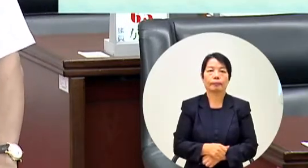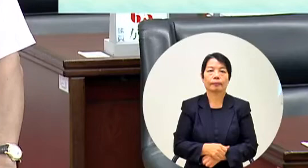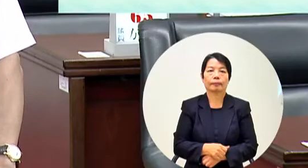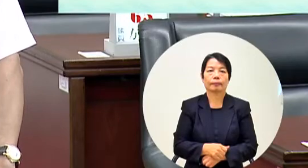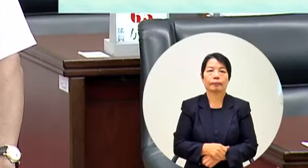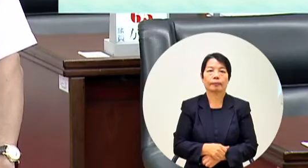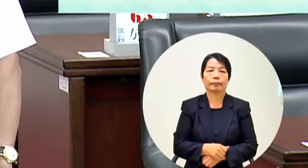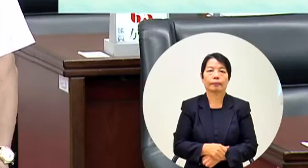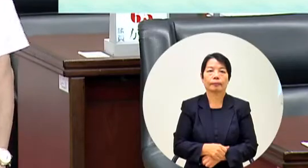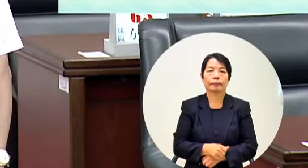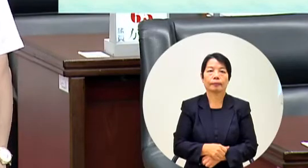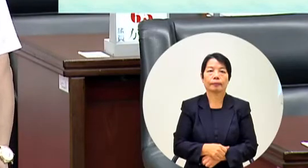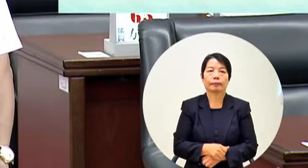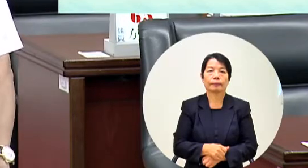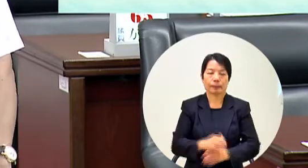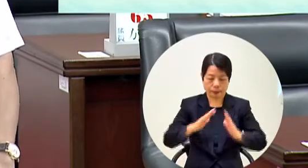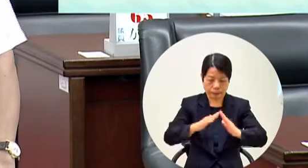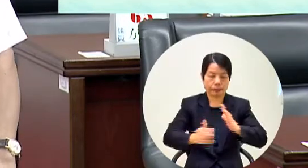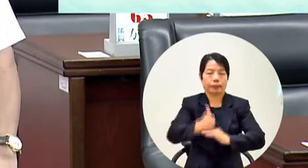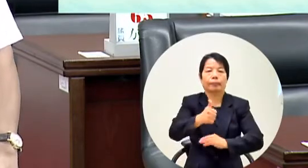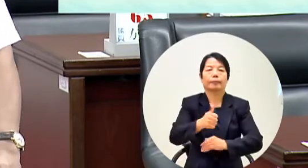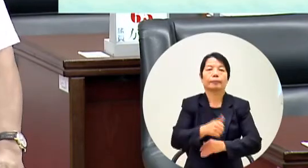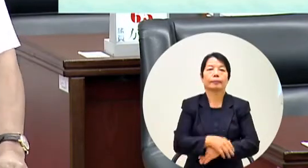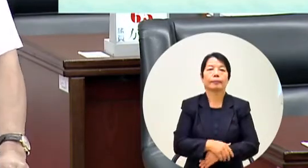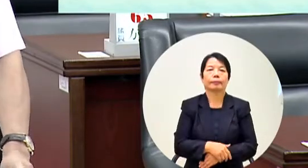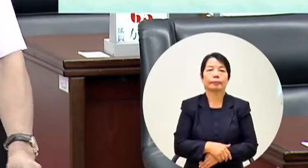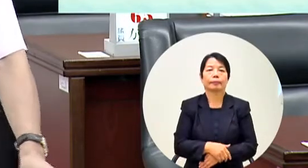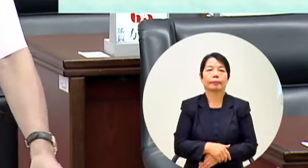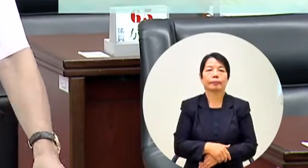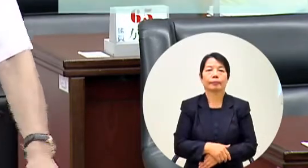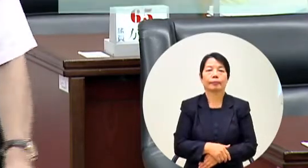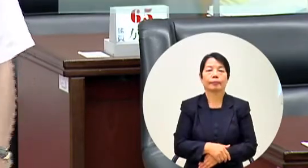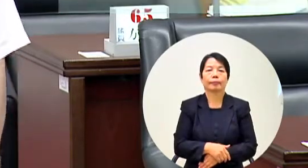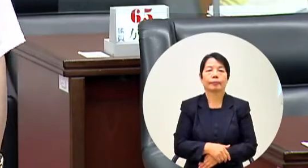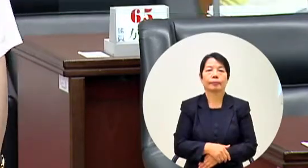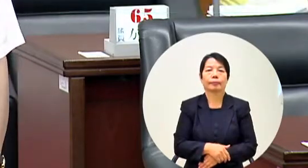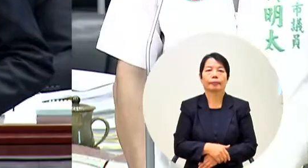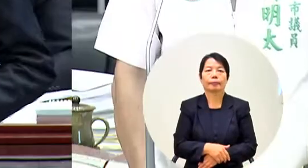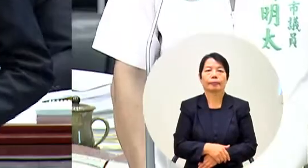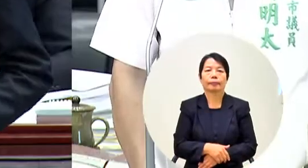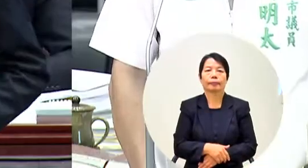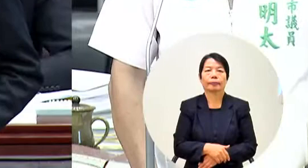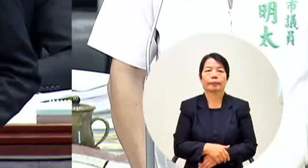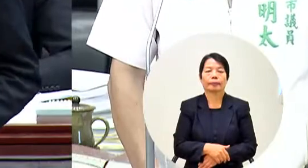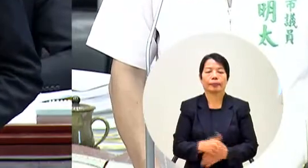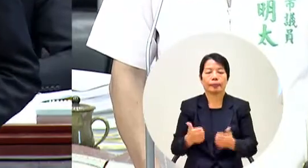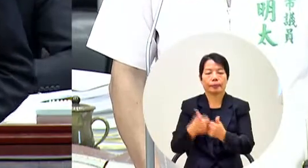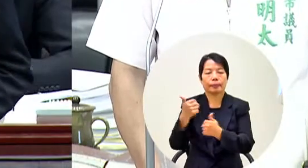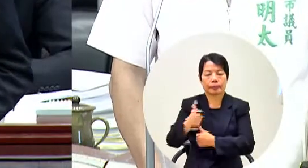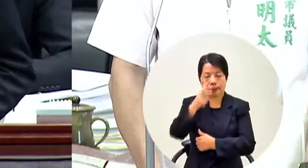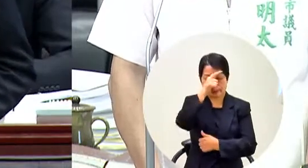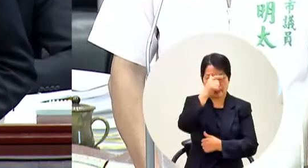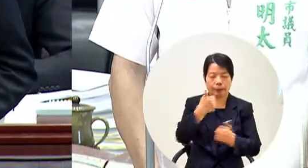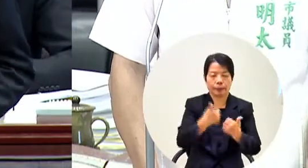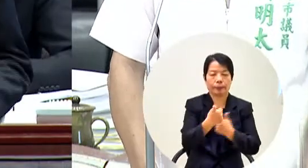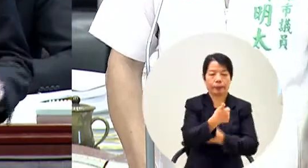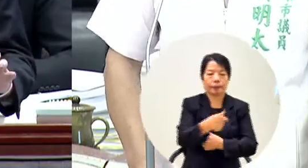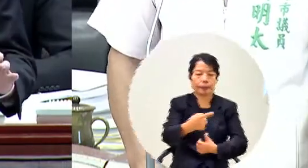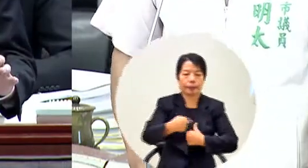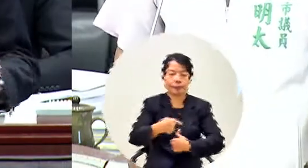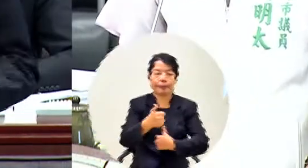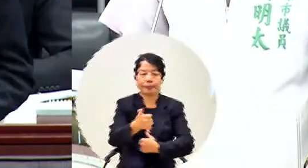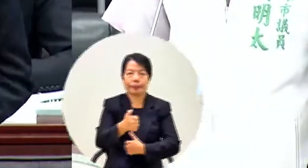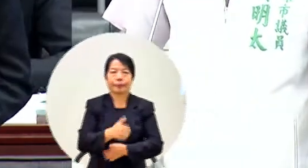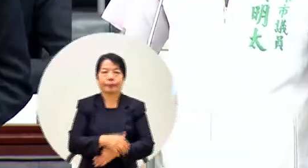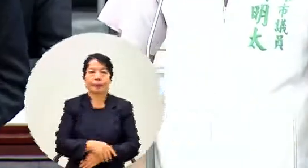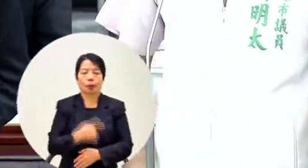局长还是市长？ 市长。 市长请答复。 议长，谢谢黄议员指教。我做